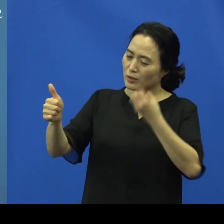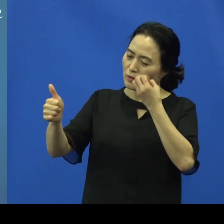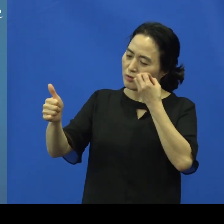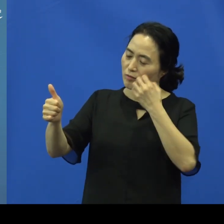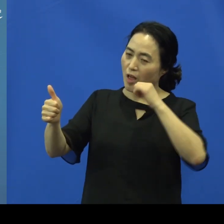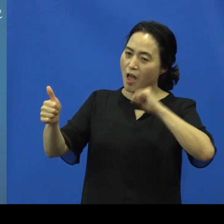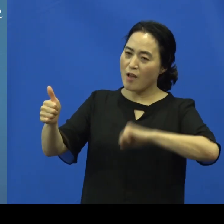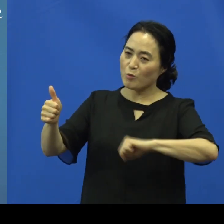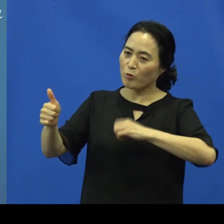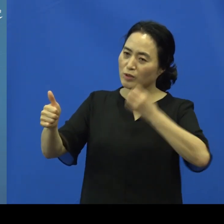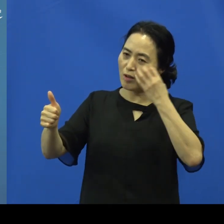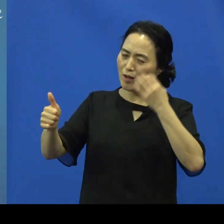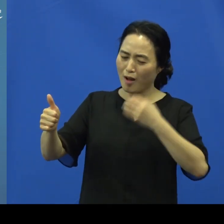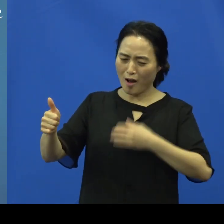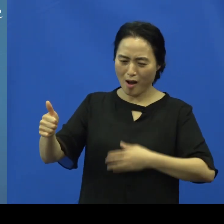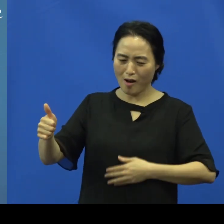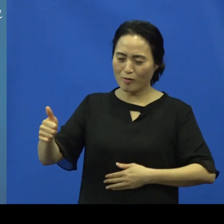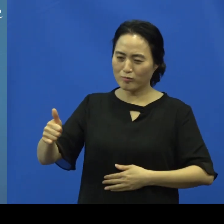좀 품위가 없어 보이고.